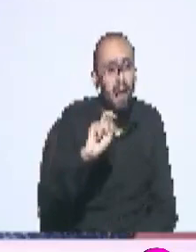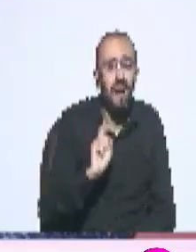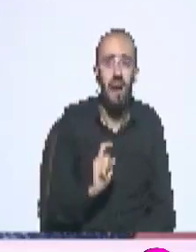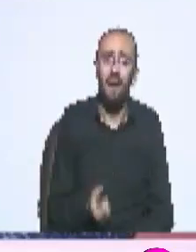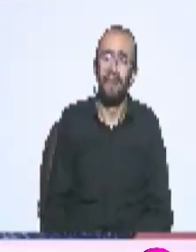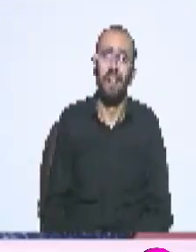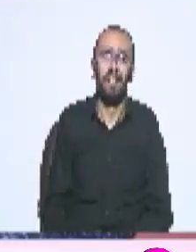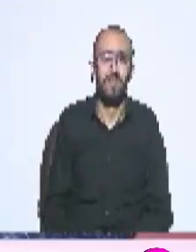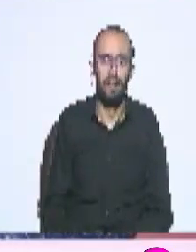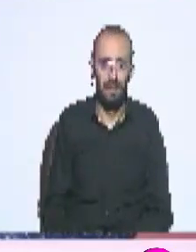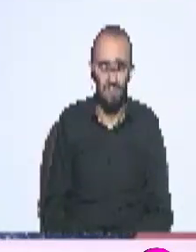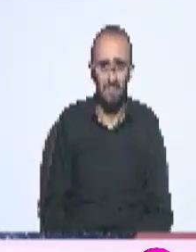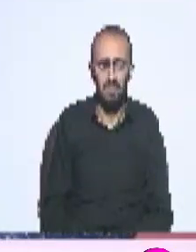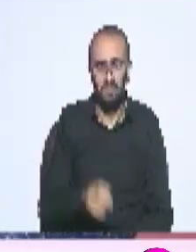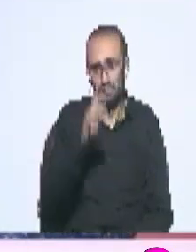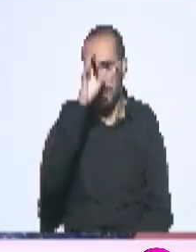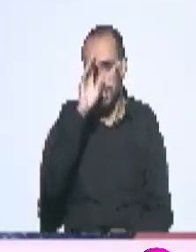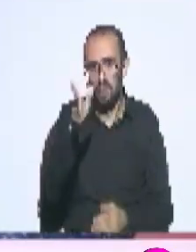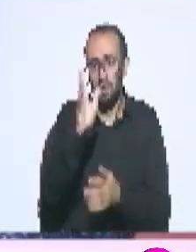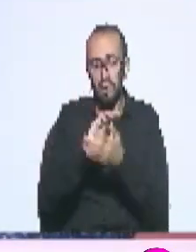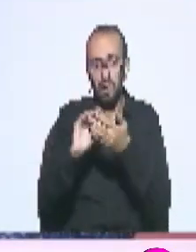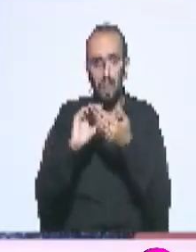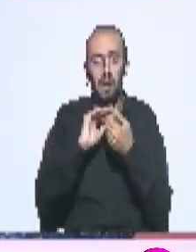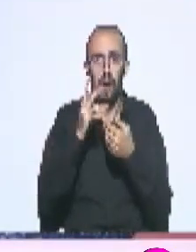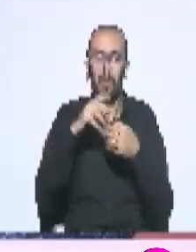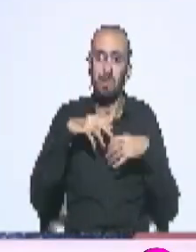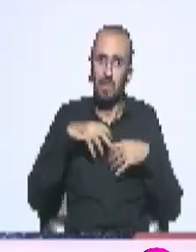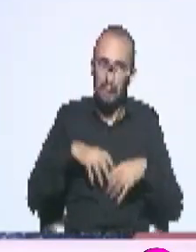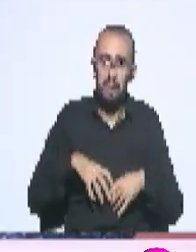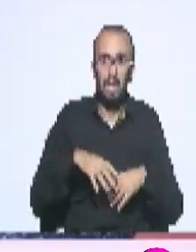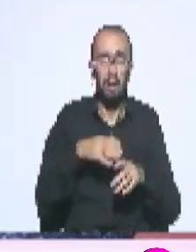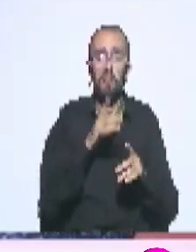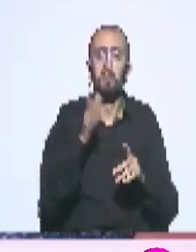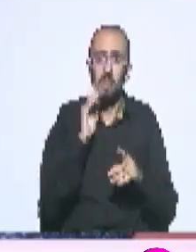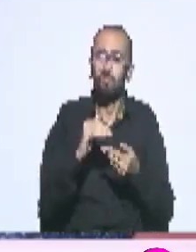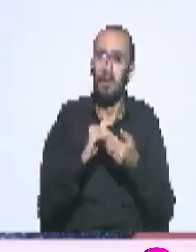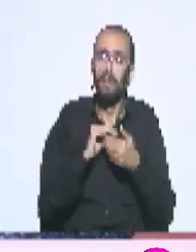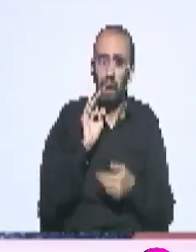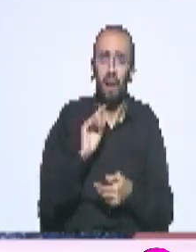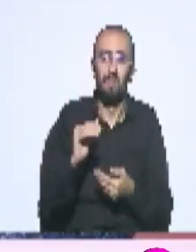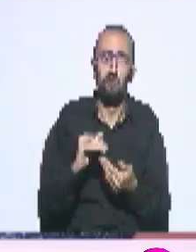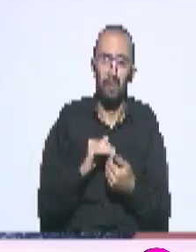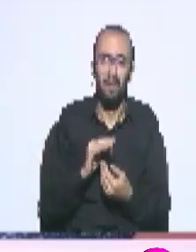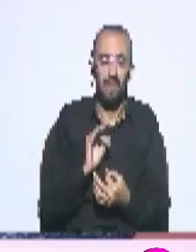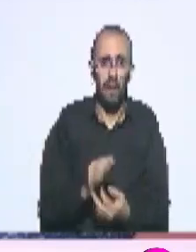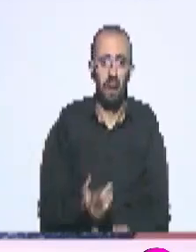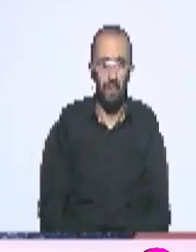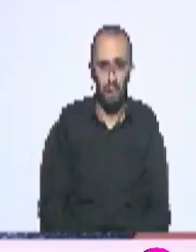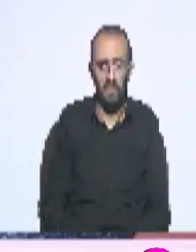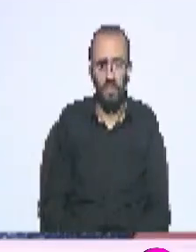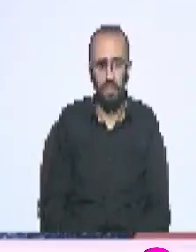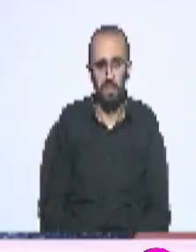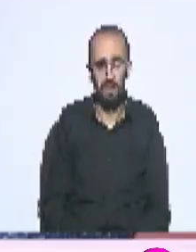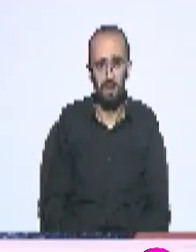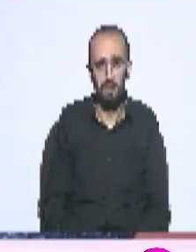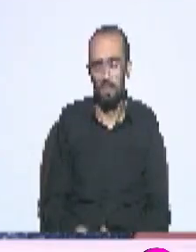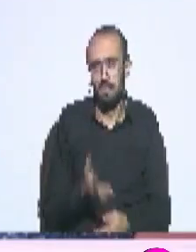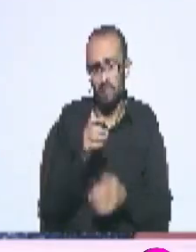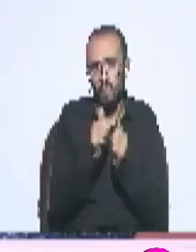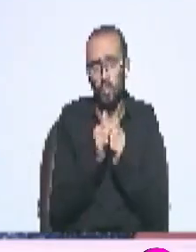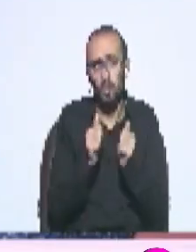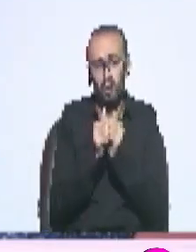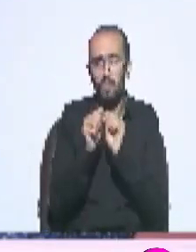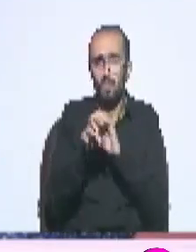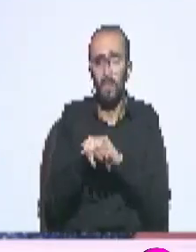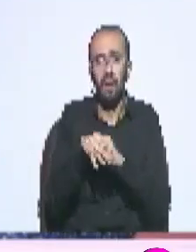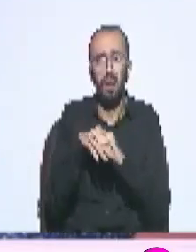توجيه بشكل معين هو هدفه يضايقك او يتعبك او ساعات بيبقى هدفه كير على فكره زي الاهالي اللي بيعملوا كده